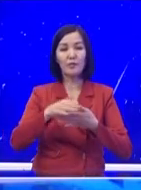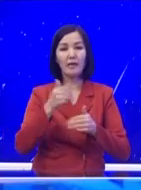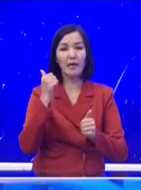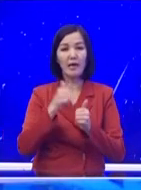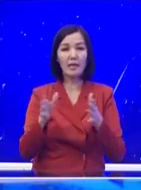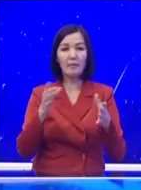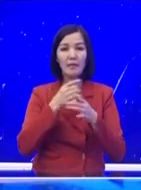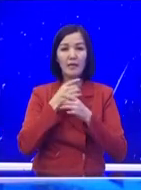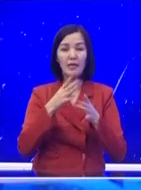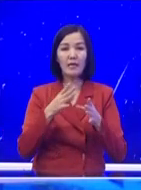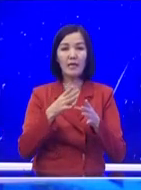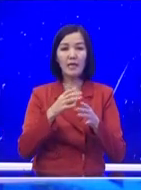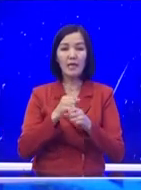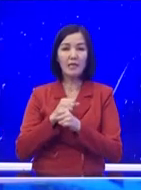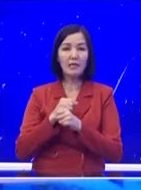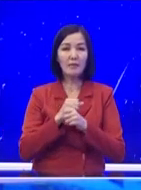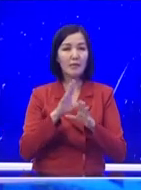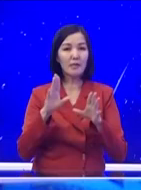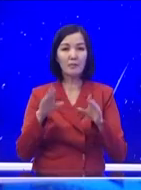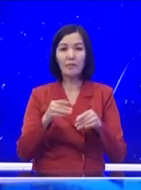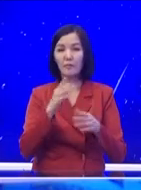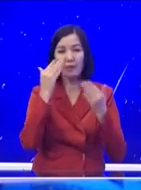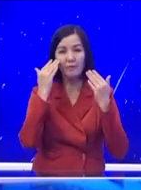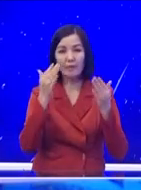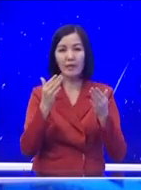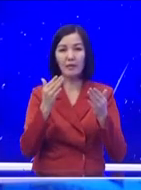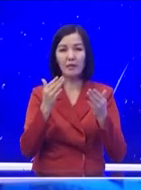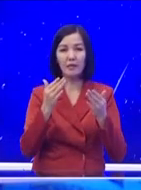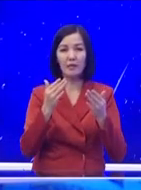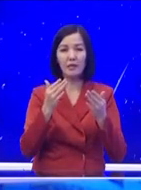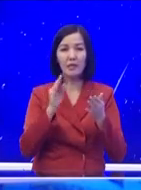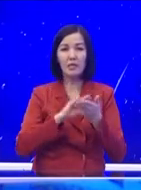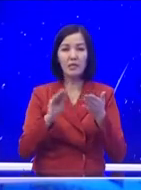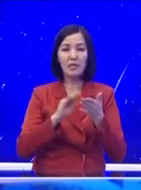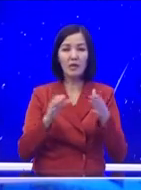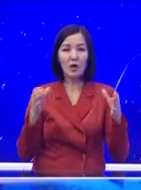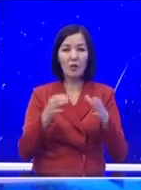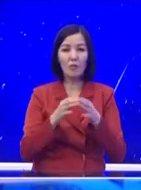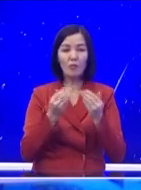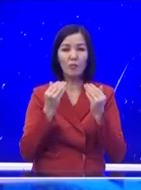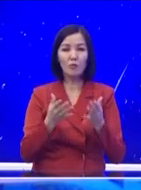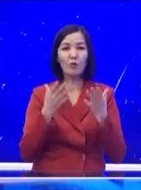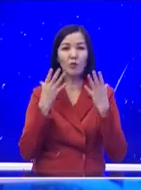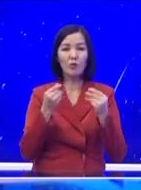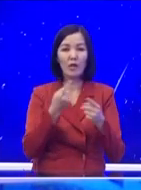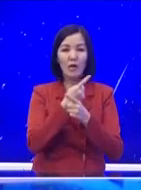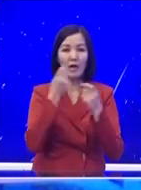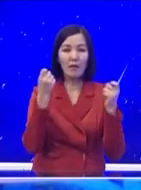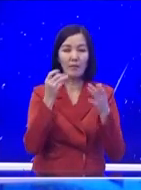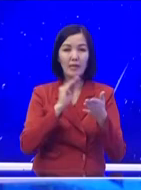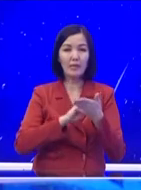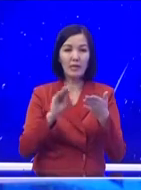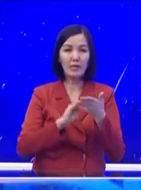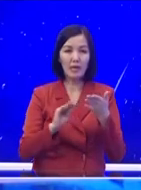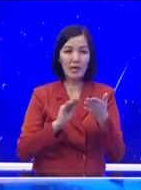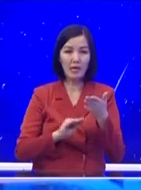Күнтізбедегі әр мейрам мереке сайын демалысты білмейтін бір мамандық иелері ол тілшілер қауымы. Бүгінгі күні ақпарат аламанында